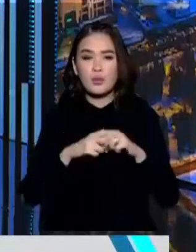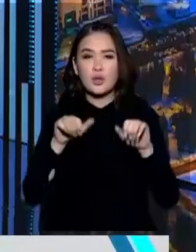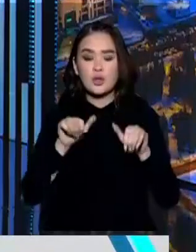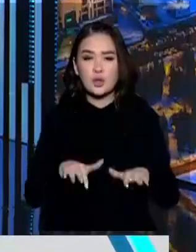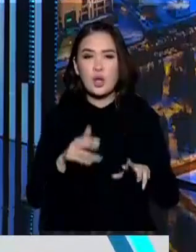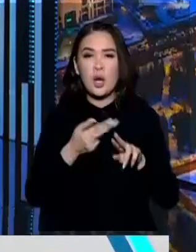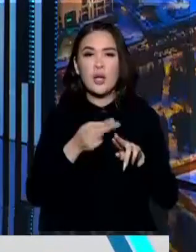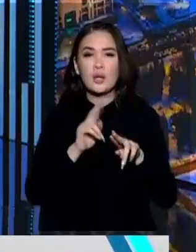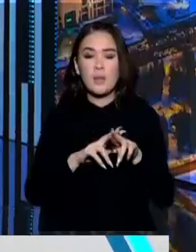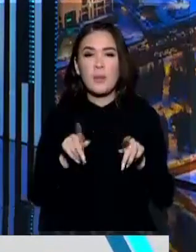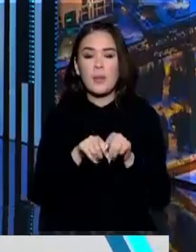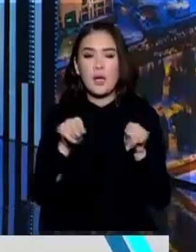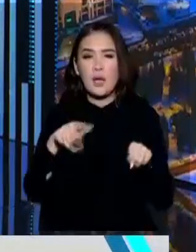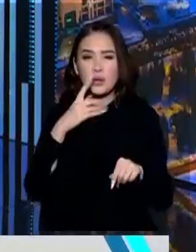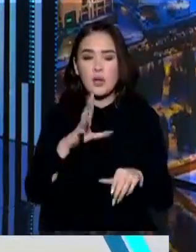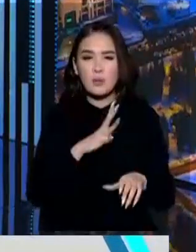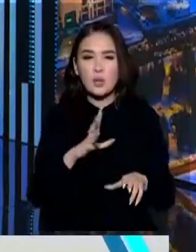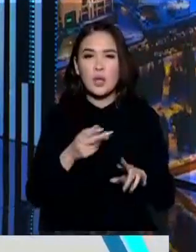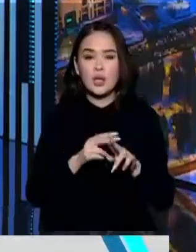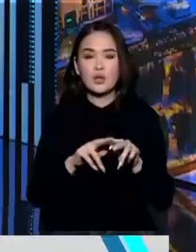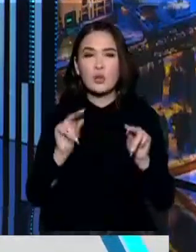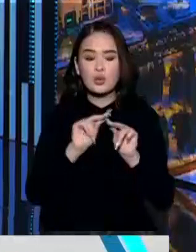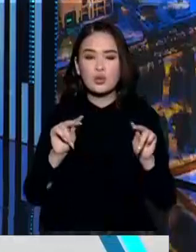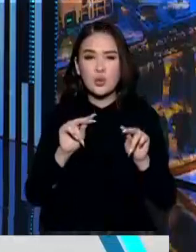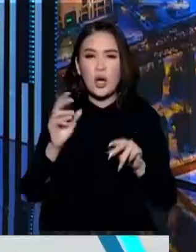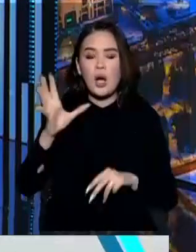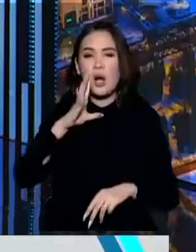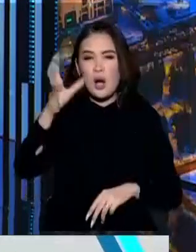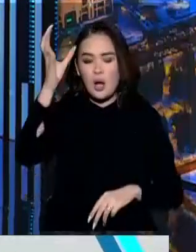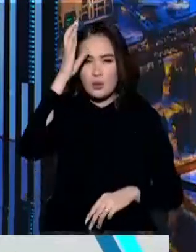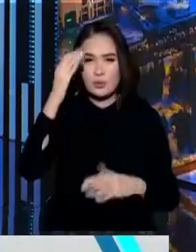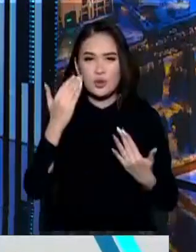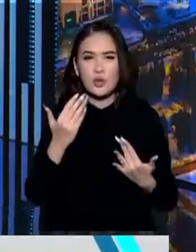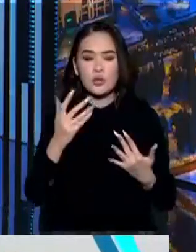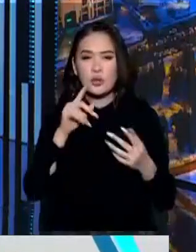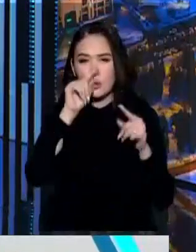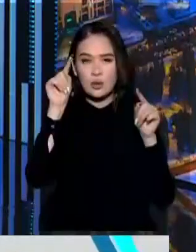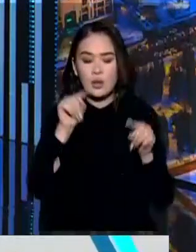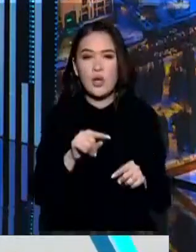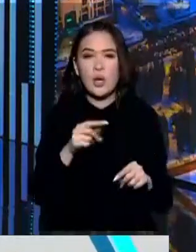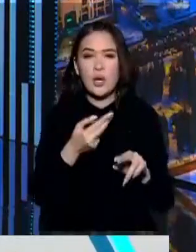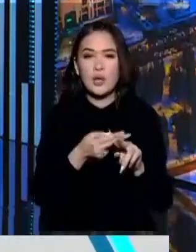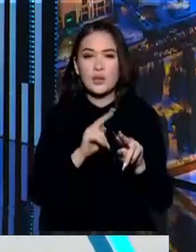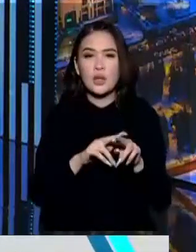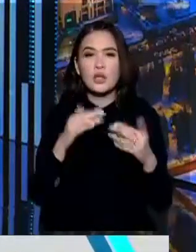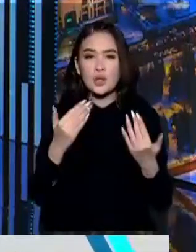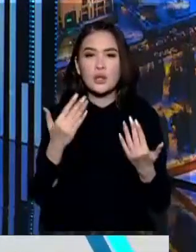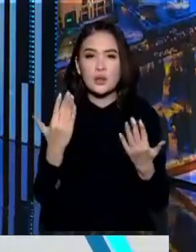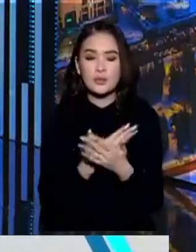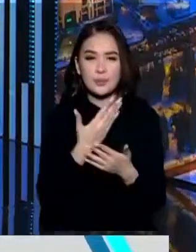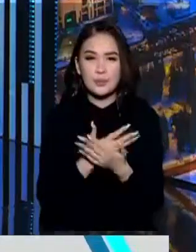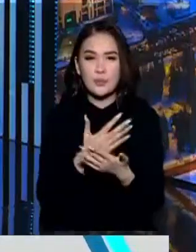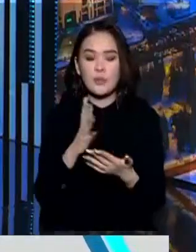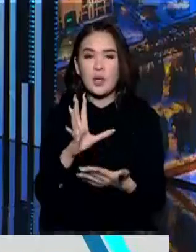саясат мырза, енді сөздің ашығы бұған дейін ұстаз мәртебесі деп келді. Енді ғалым мәртебесі деген керек сияқты. Дәл солай. Енді біз енді эфир уақыты